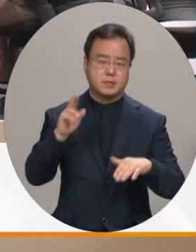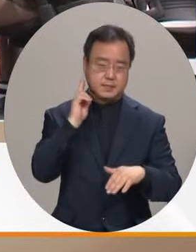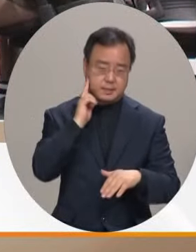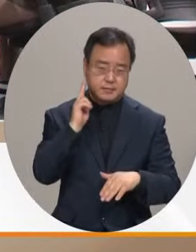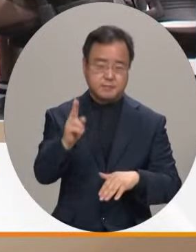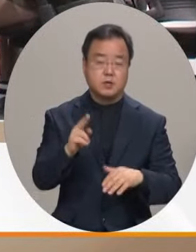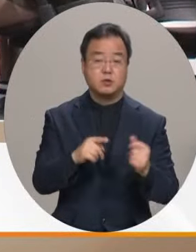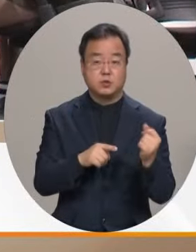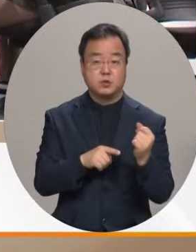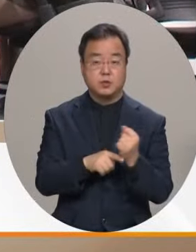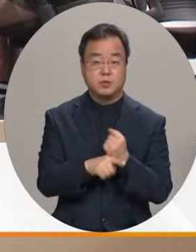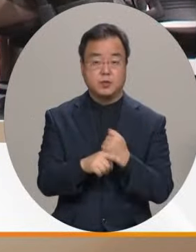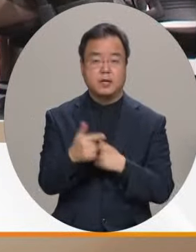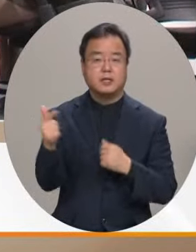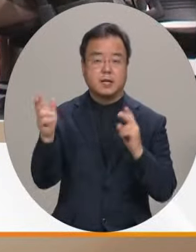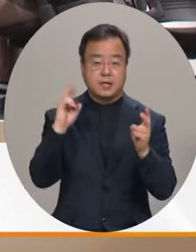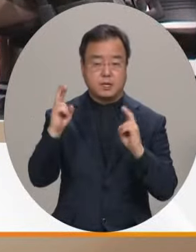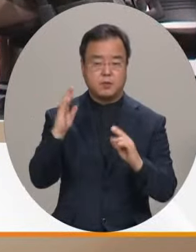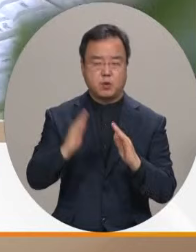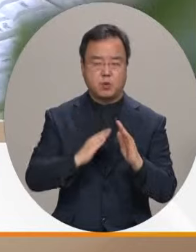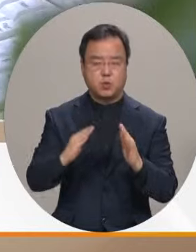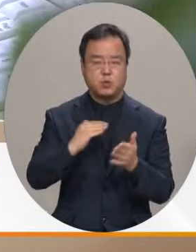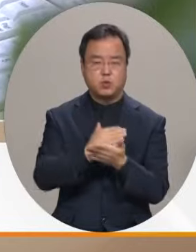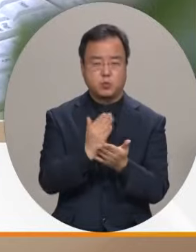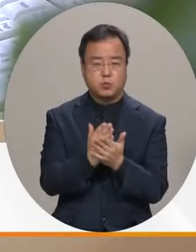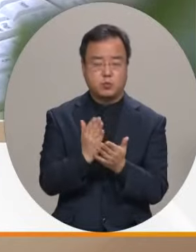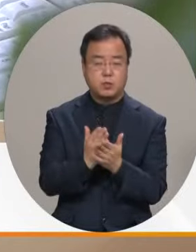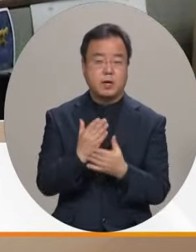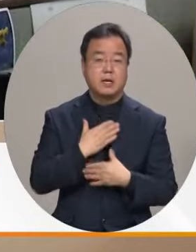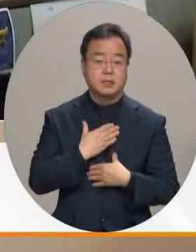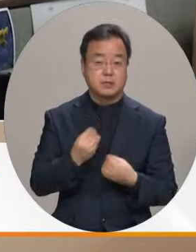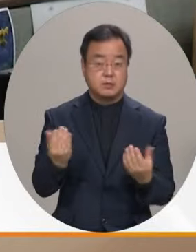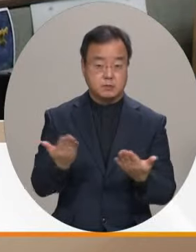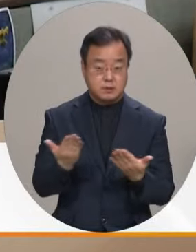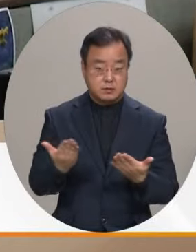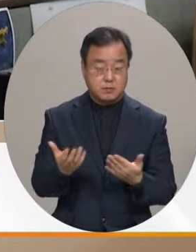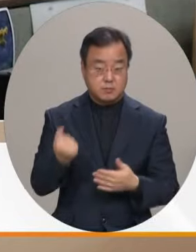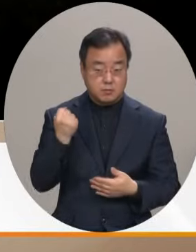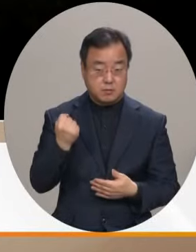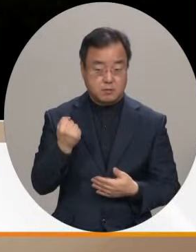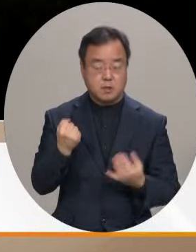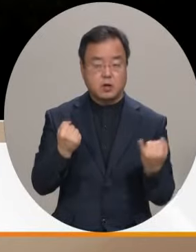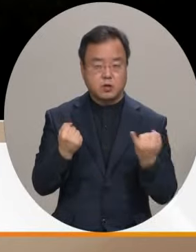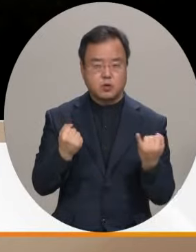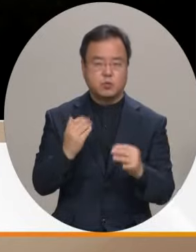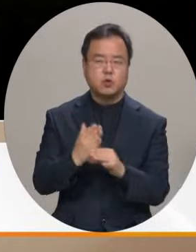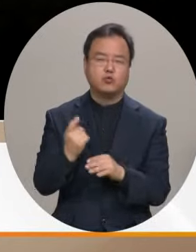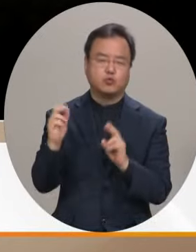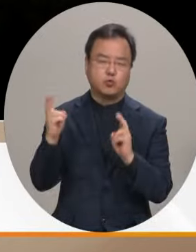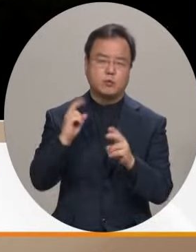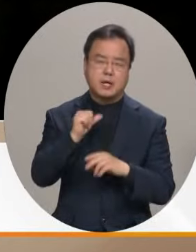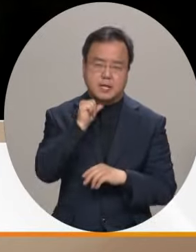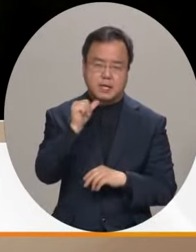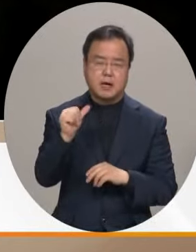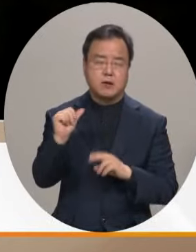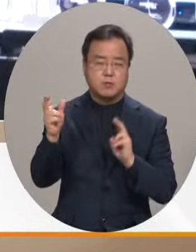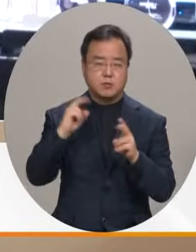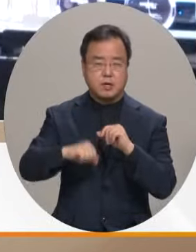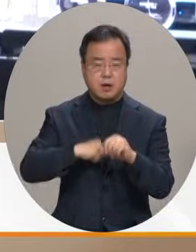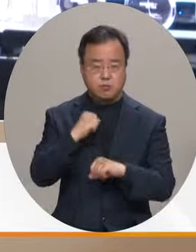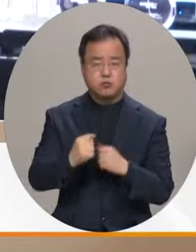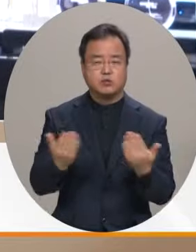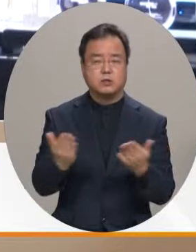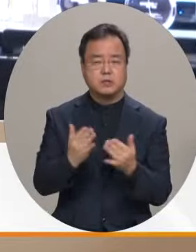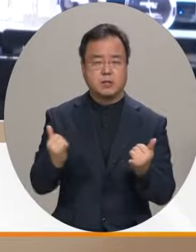있습니다 어 대기업이나 공공 부문 등 안정적인 일자리에 진입한 여성과 중소기업 영세기업 프리랜서 자영업